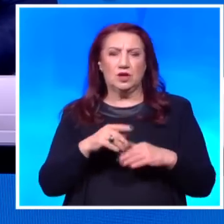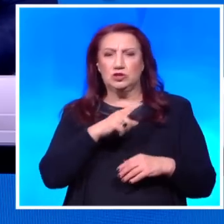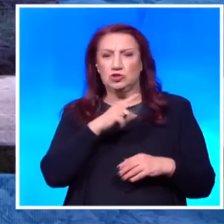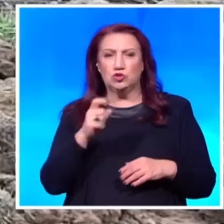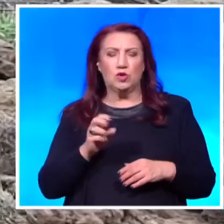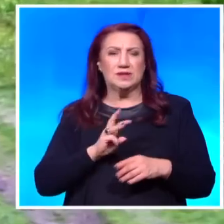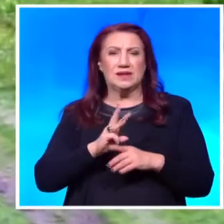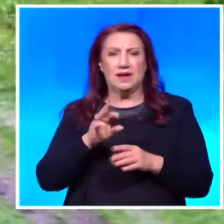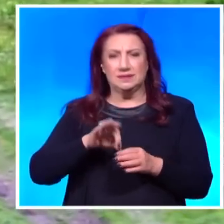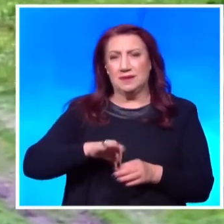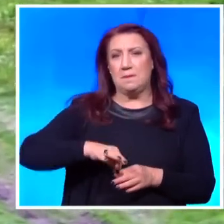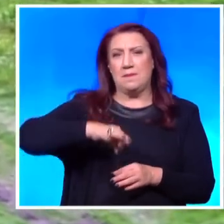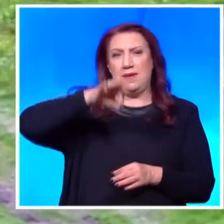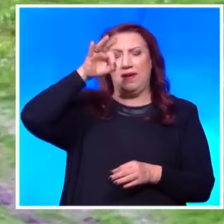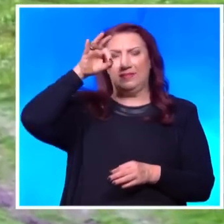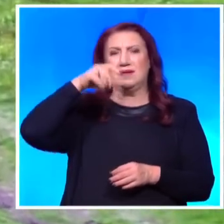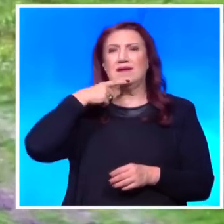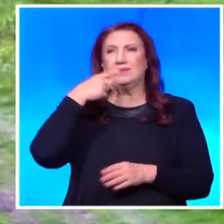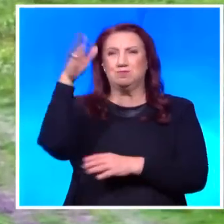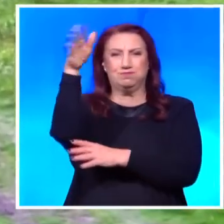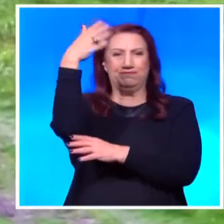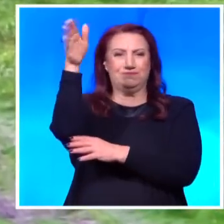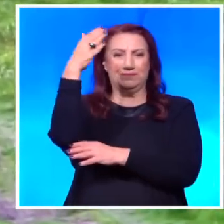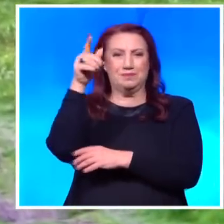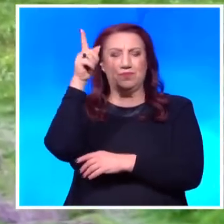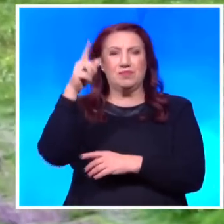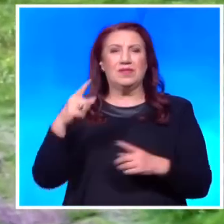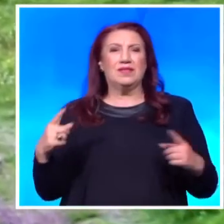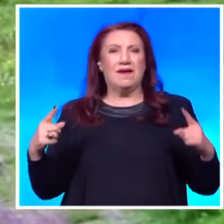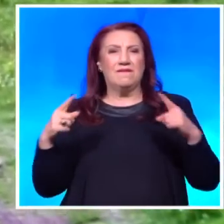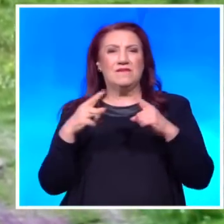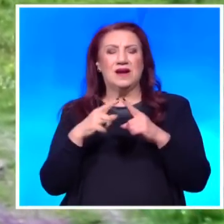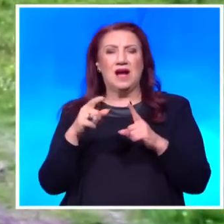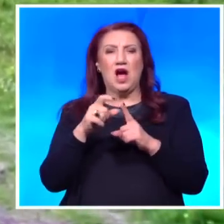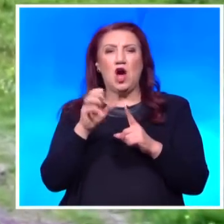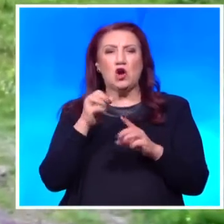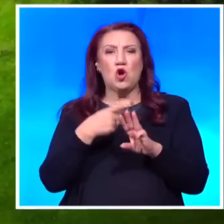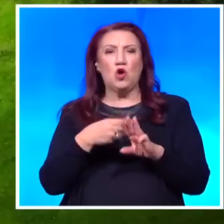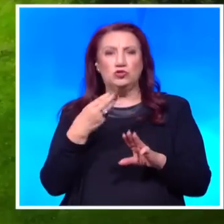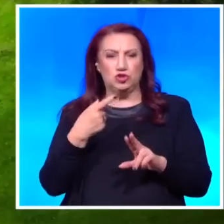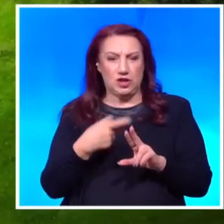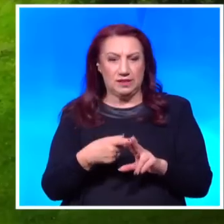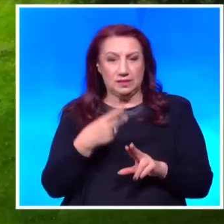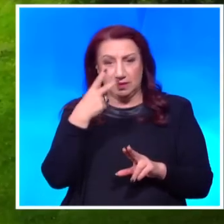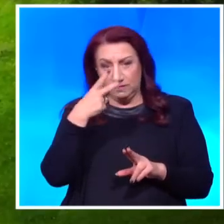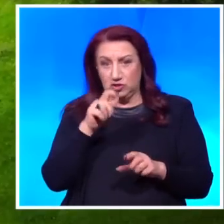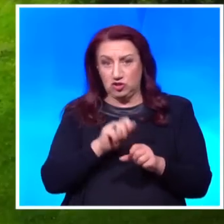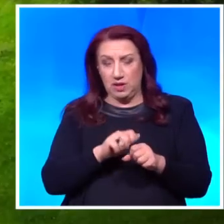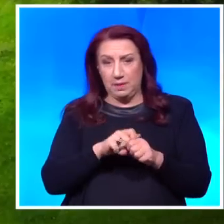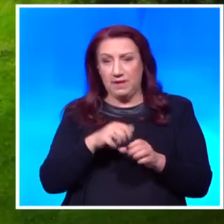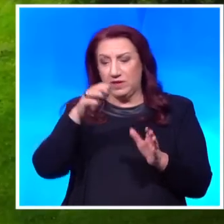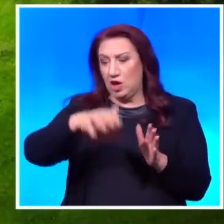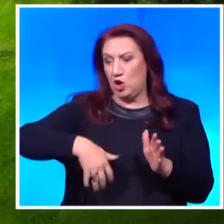Рожен. От разпространени кадри се вижда, че на Рожен, където трябва да се издига пилонът, е направен изкоп, укрепен с арматурно